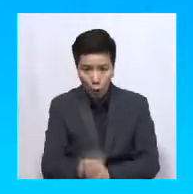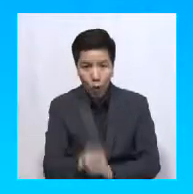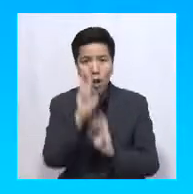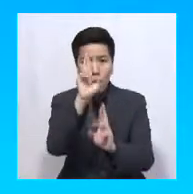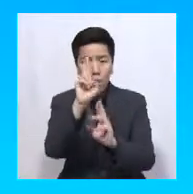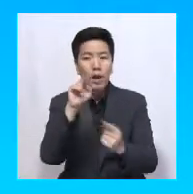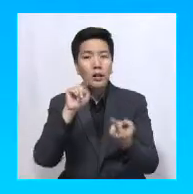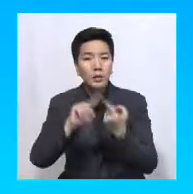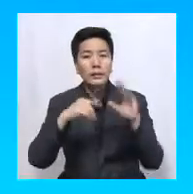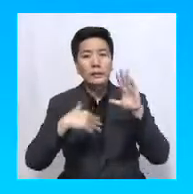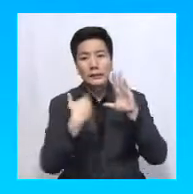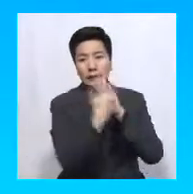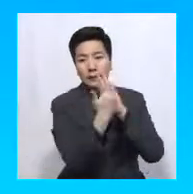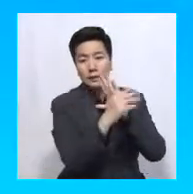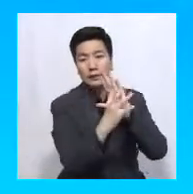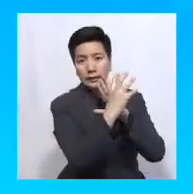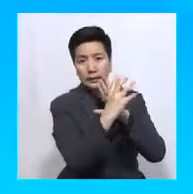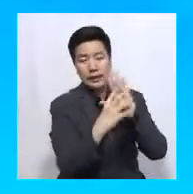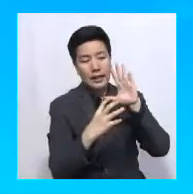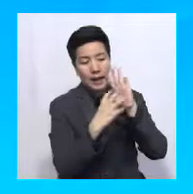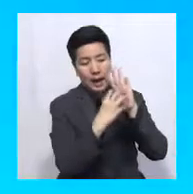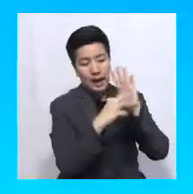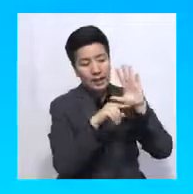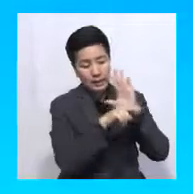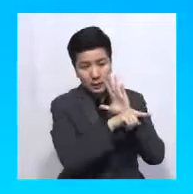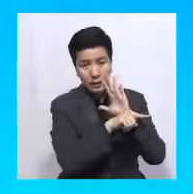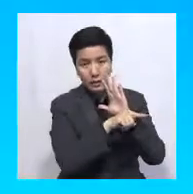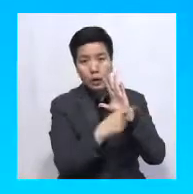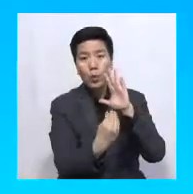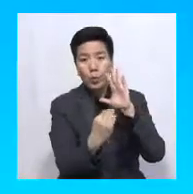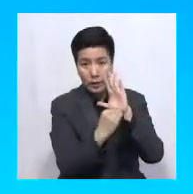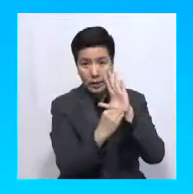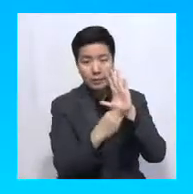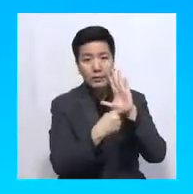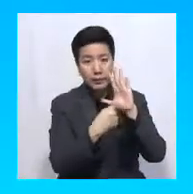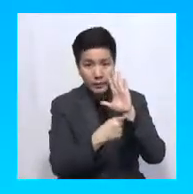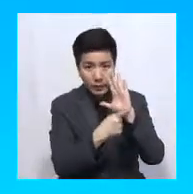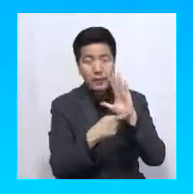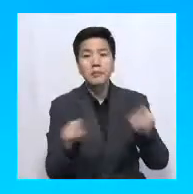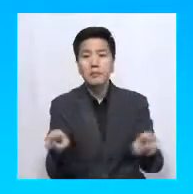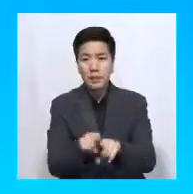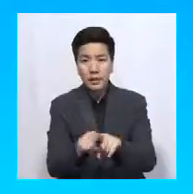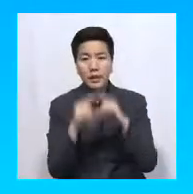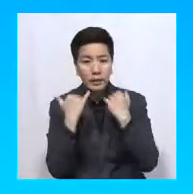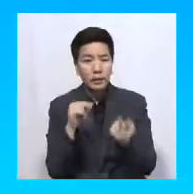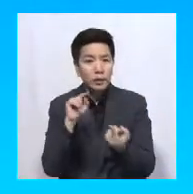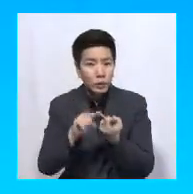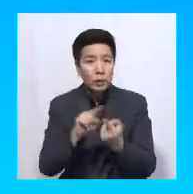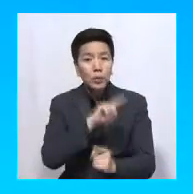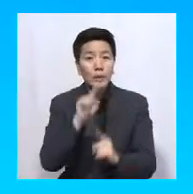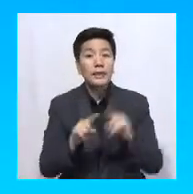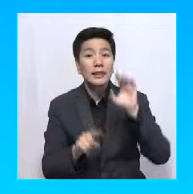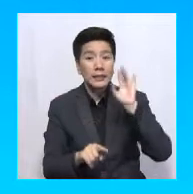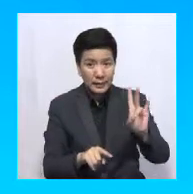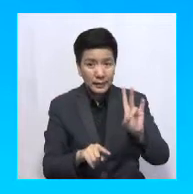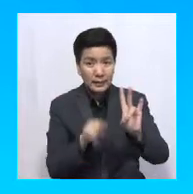ระวังก็คือที่ภาคตะวันออกเฉียงเหนือภาคกลางภาคตะวันออกรวมทั้งกรุงเทพมหานครและปริมณฑลครับส่วนวันที่